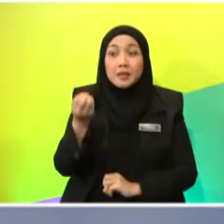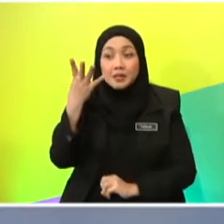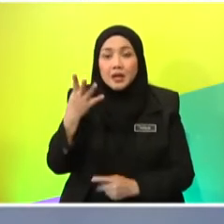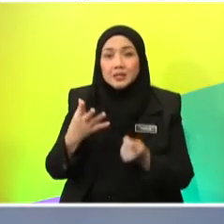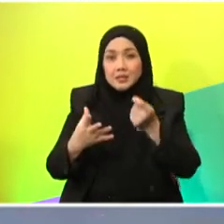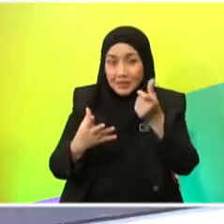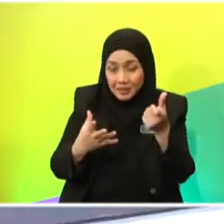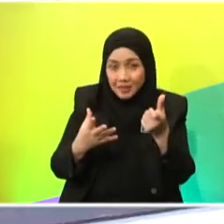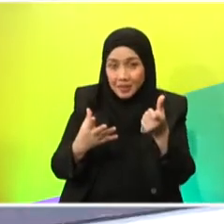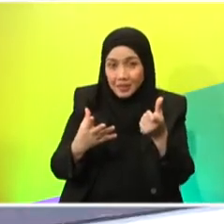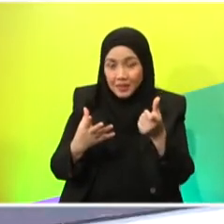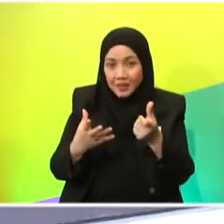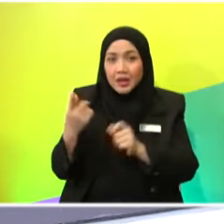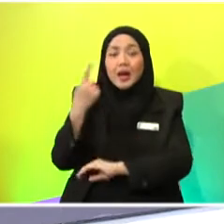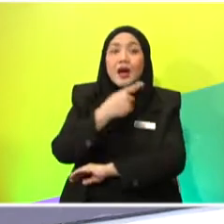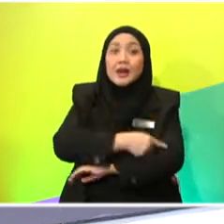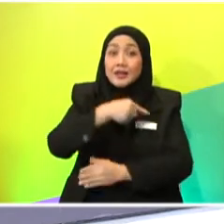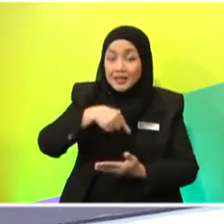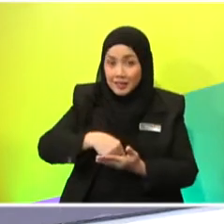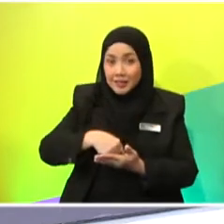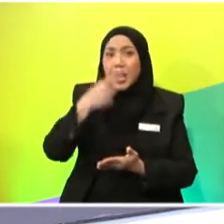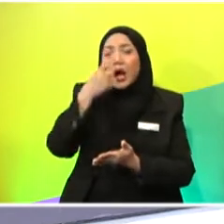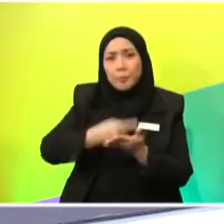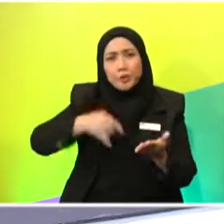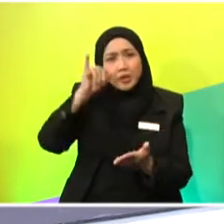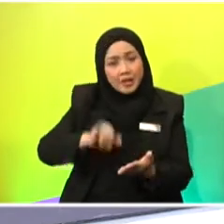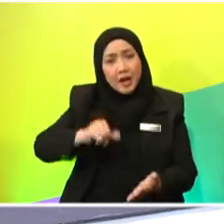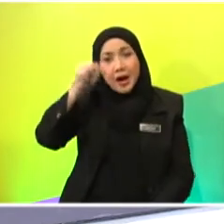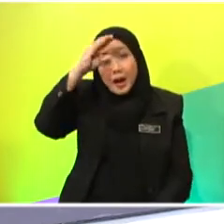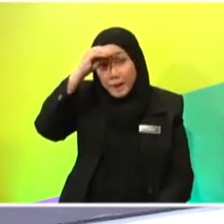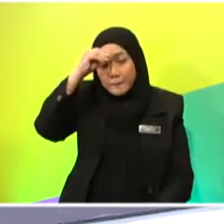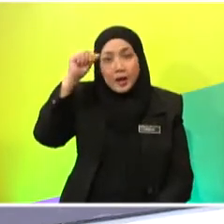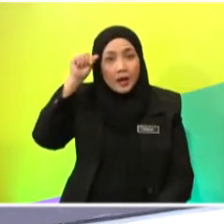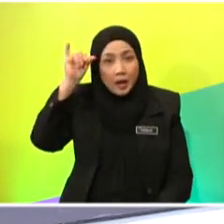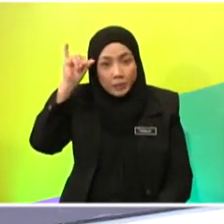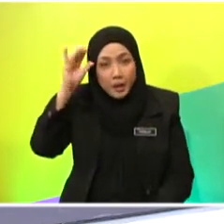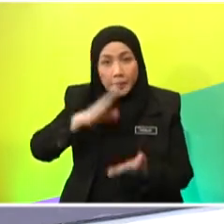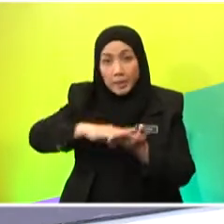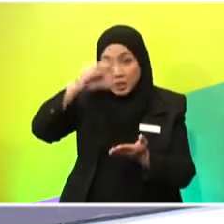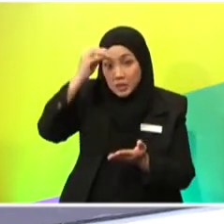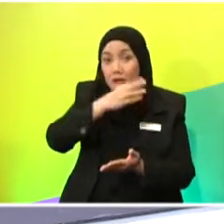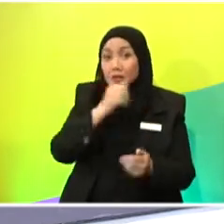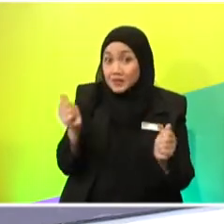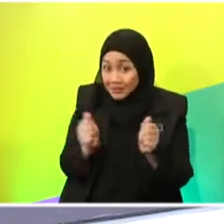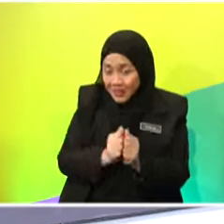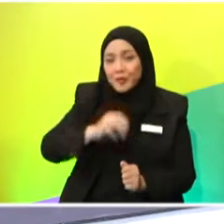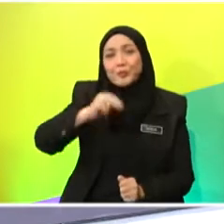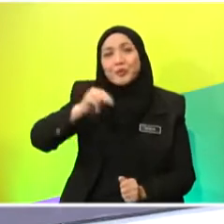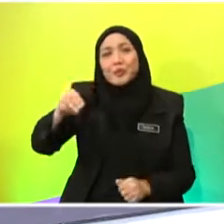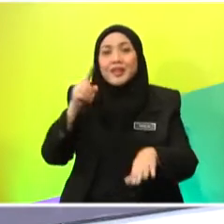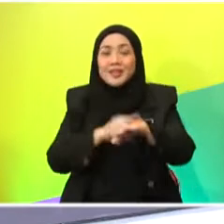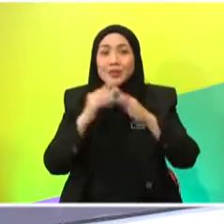lo jadi hari ini aku yang Imanda murid-muridku di rumah belajar nak mengetahui mana yang